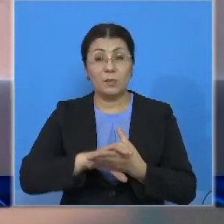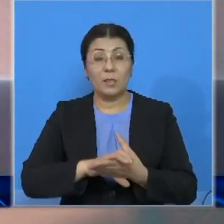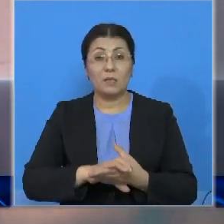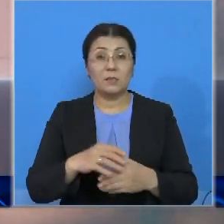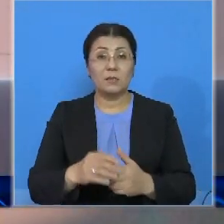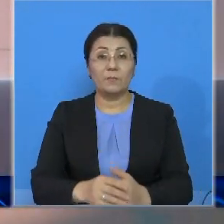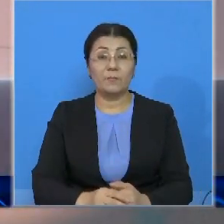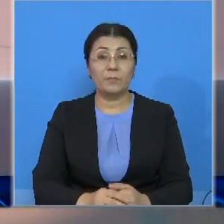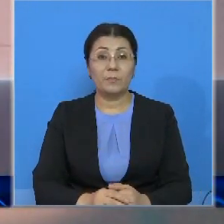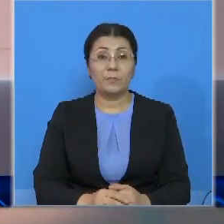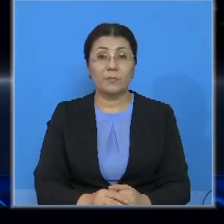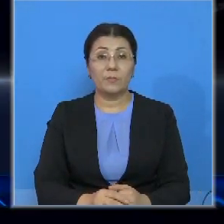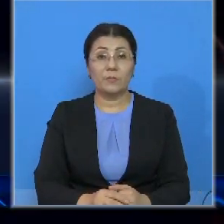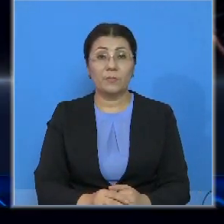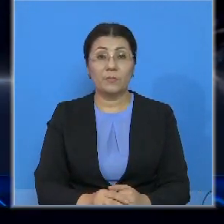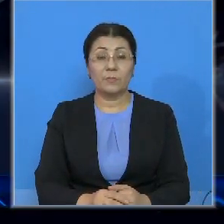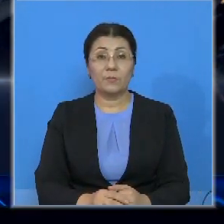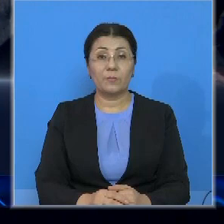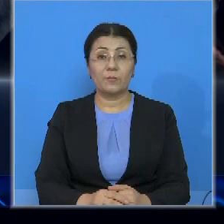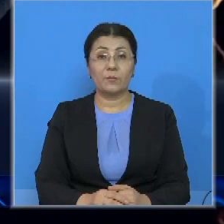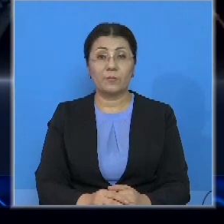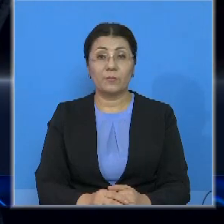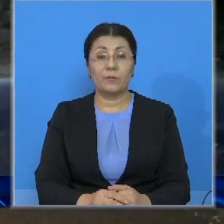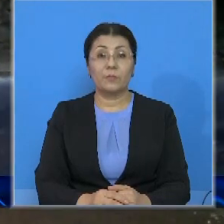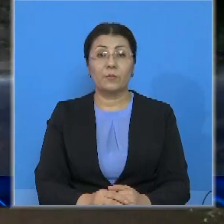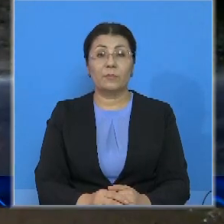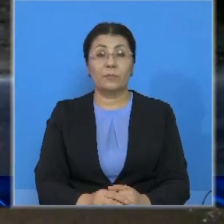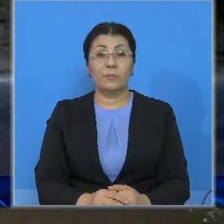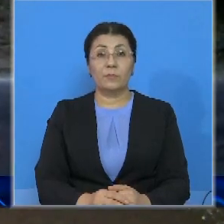аяқтауға пәрмен берді. Дархан Мектепбай, Самат Қалекенов, Руслан Елтаев, Ақтөбе телеарнасы.